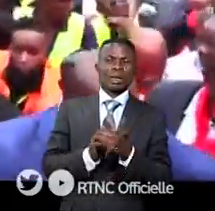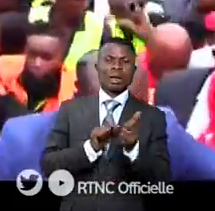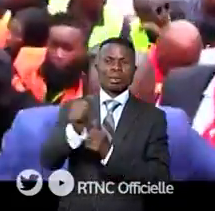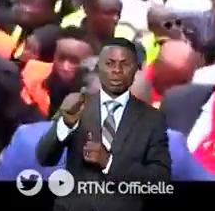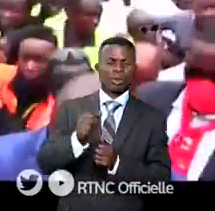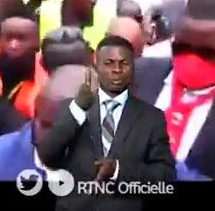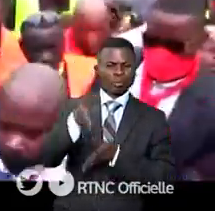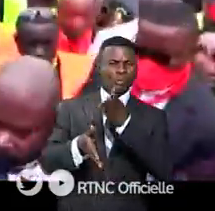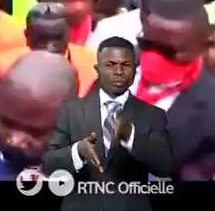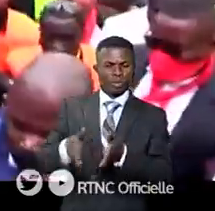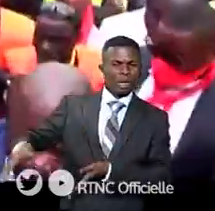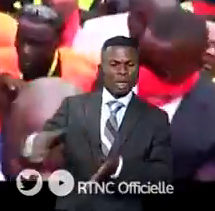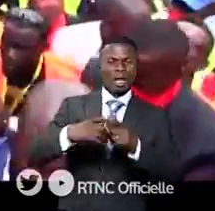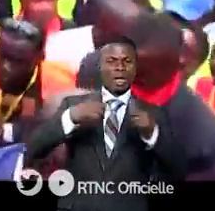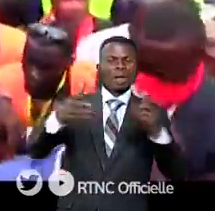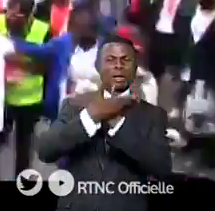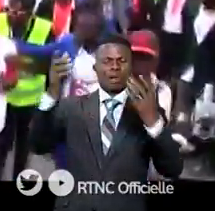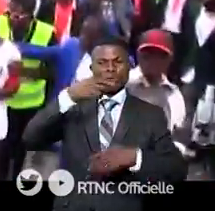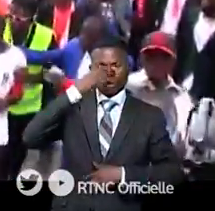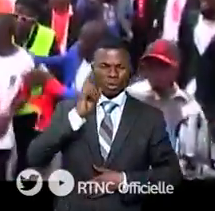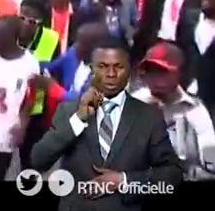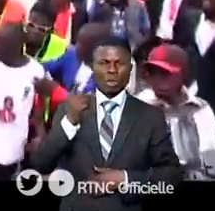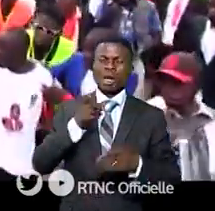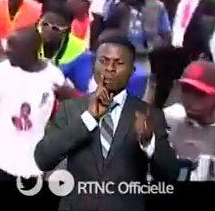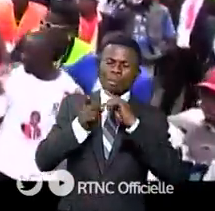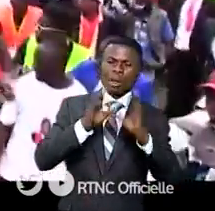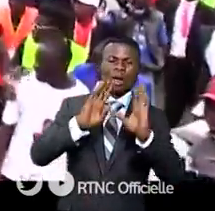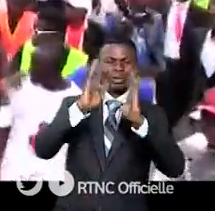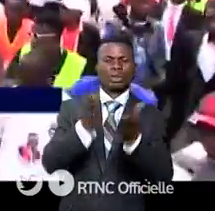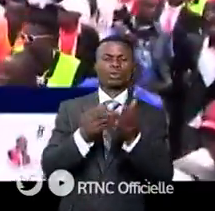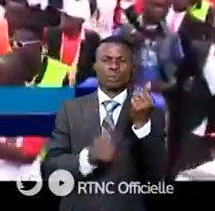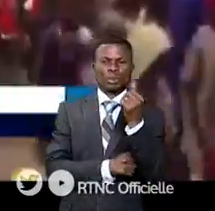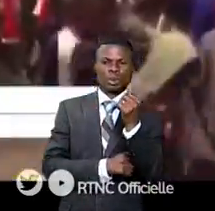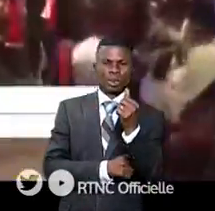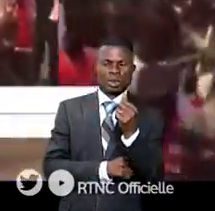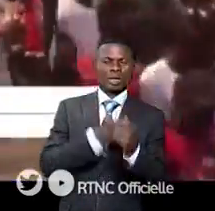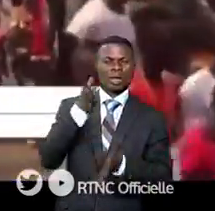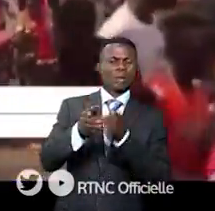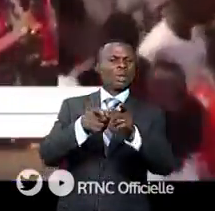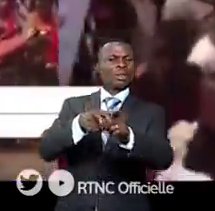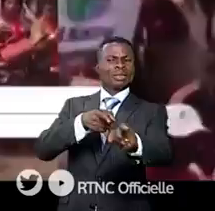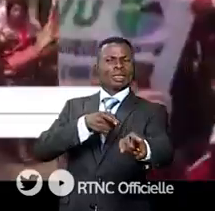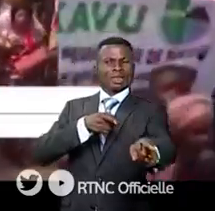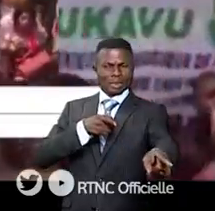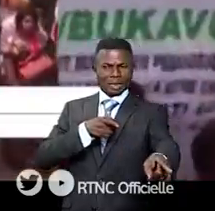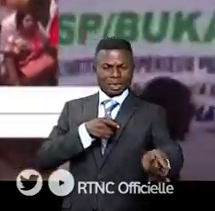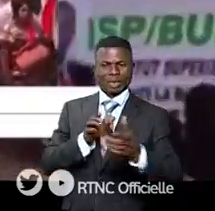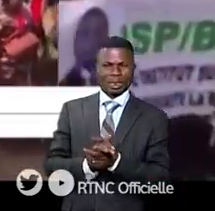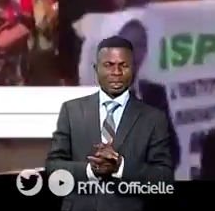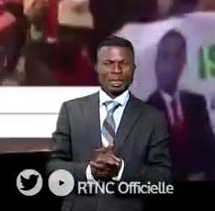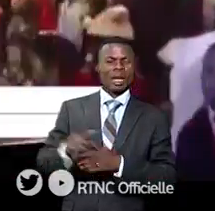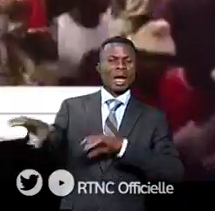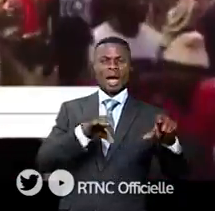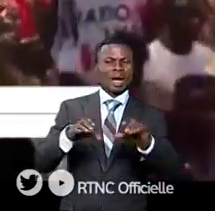a parcouru les grandes artères de la ville, question de communier avec sa base. Une longue marche qui a électrisé et